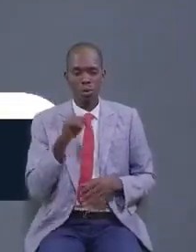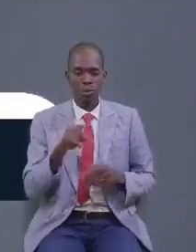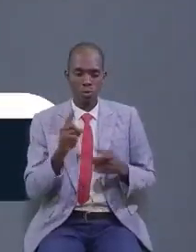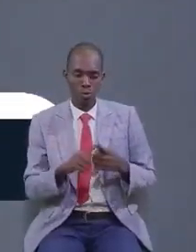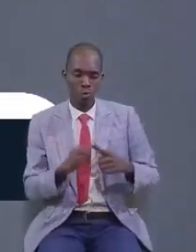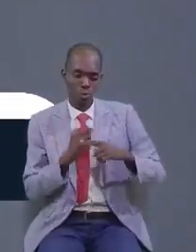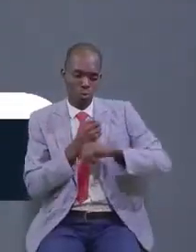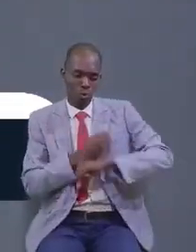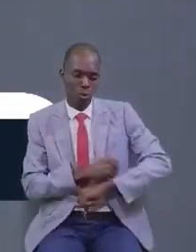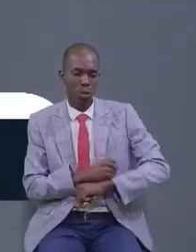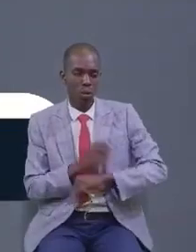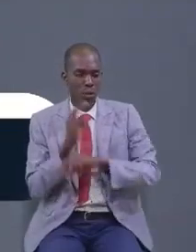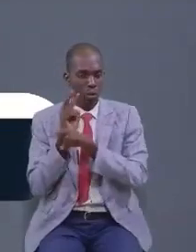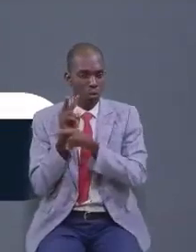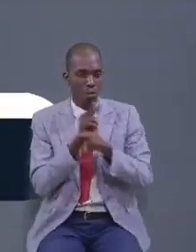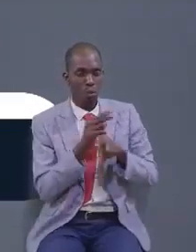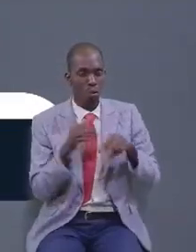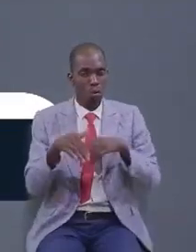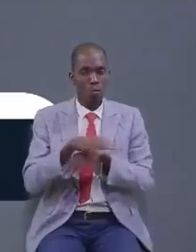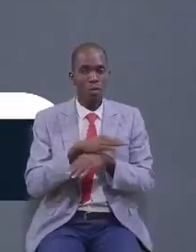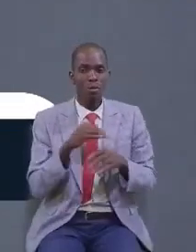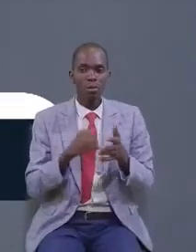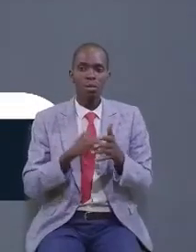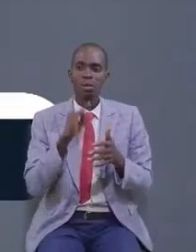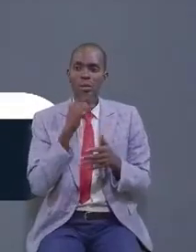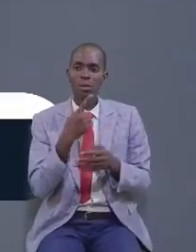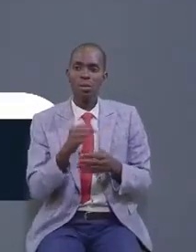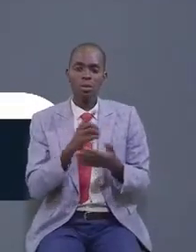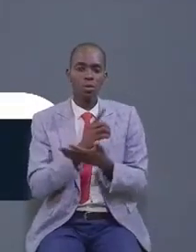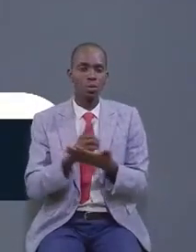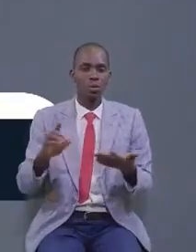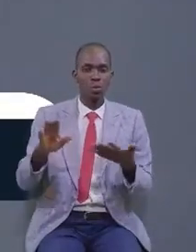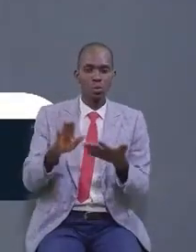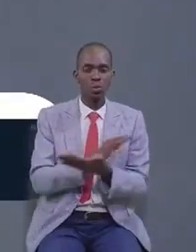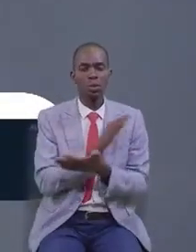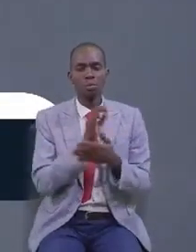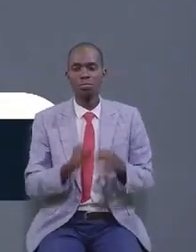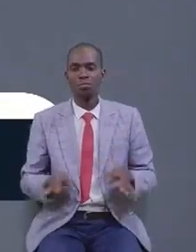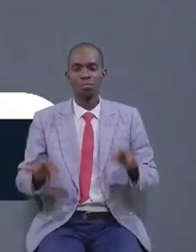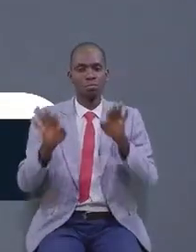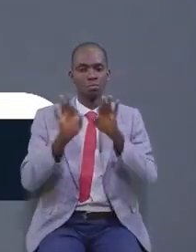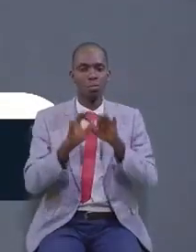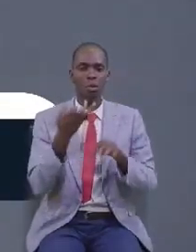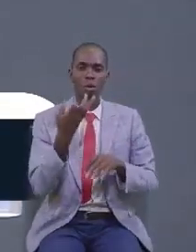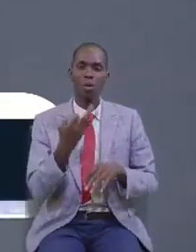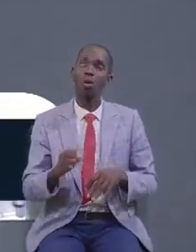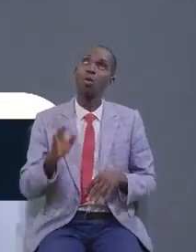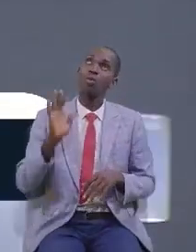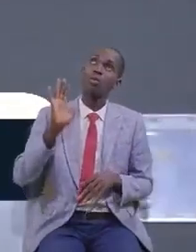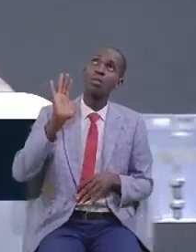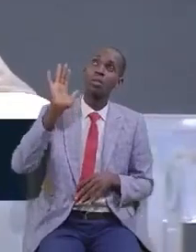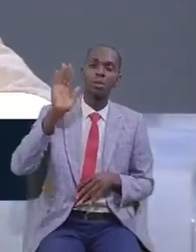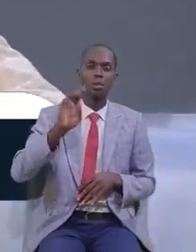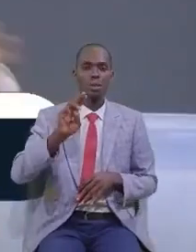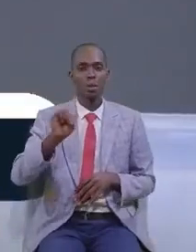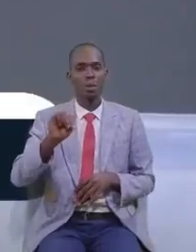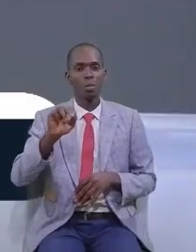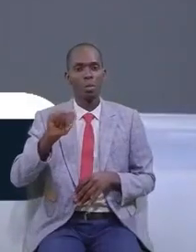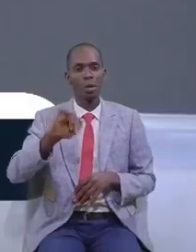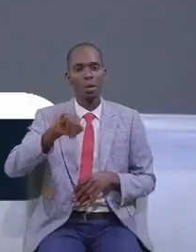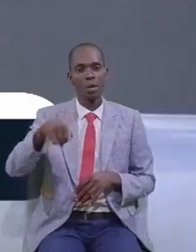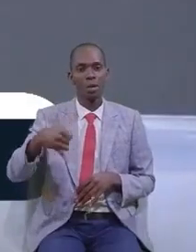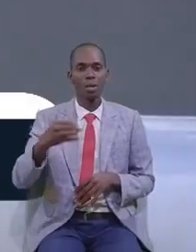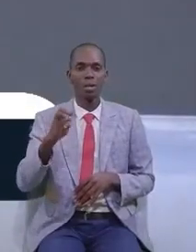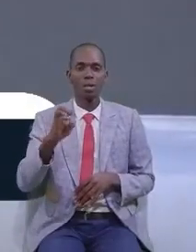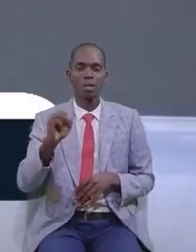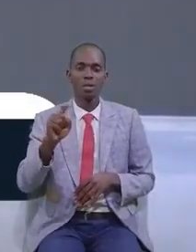గమనించుకోవాలి అంటే is a supreme essential of his majesty అది ఖచ్చితంగా ఆయన మహిమ ప్రభావాల ఔన్నత్యమే